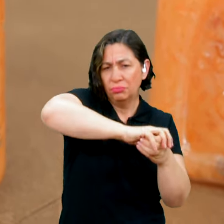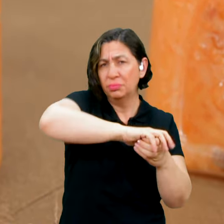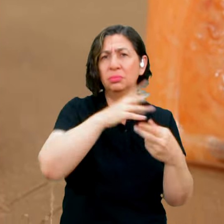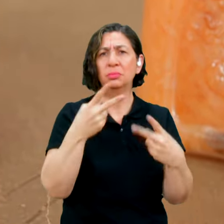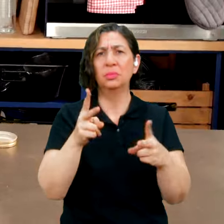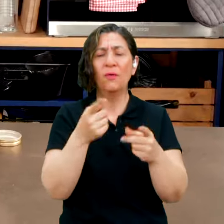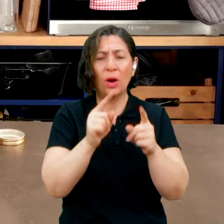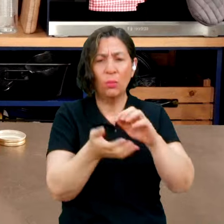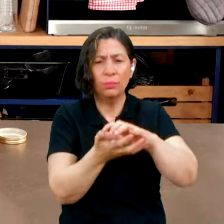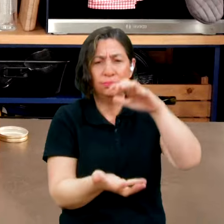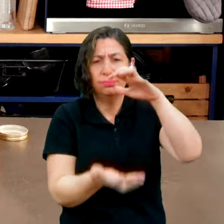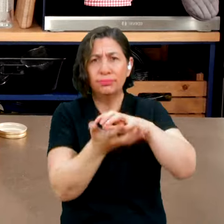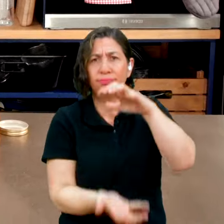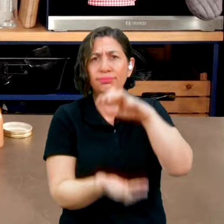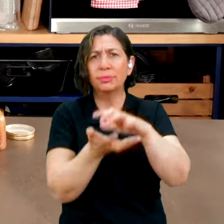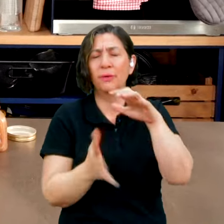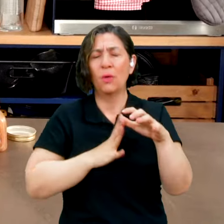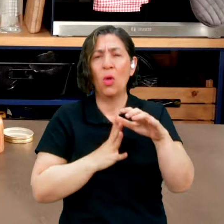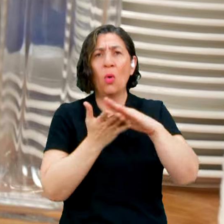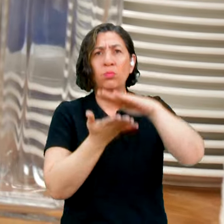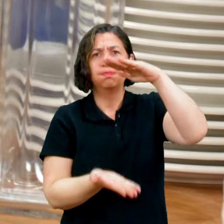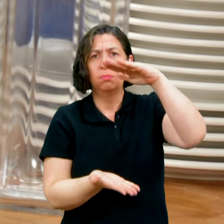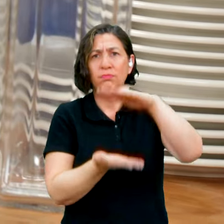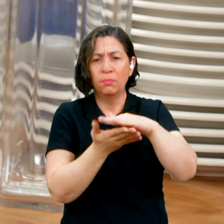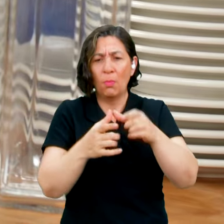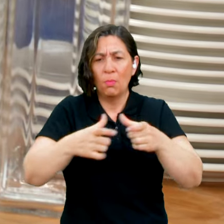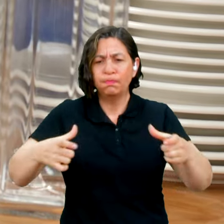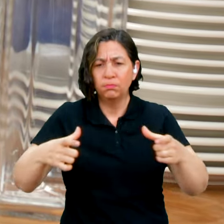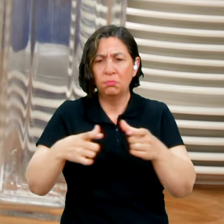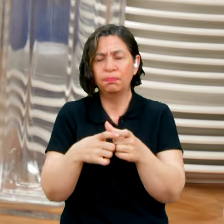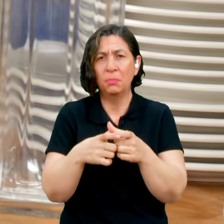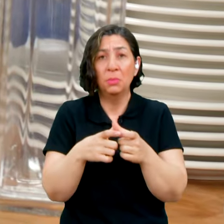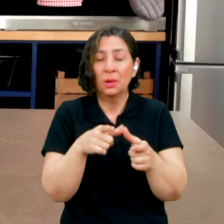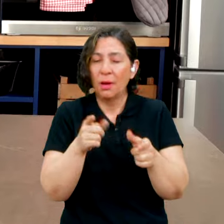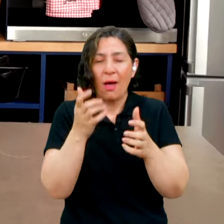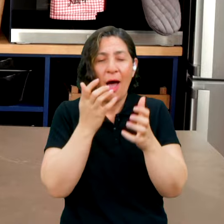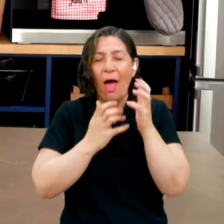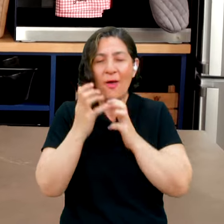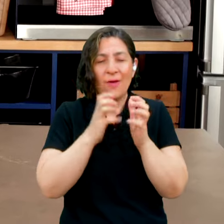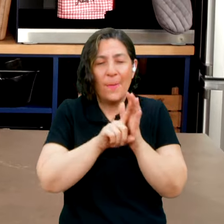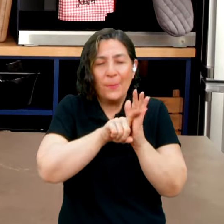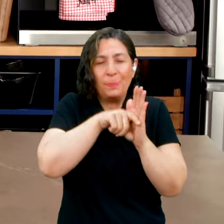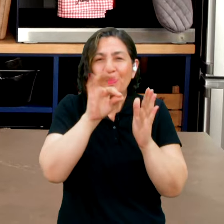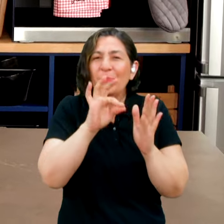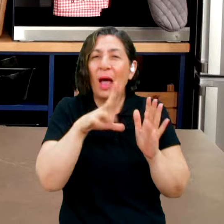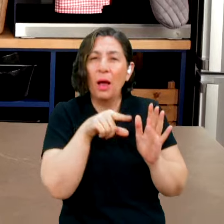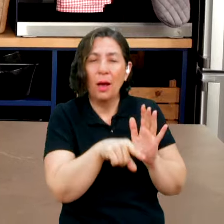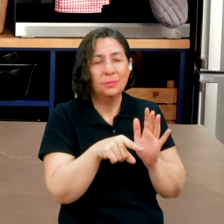de saklayabilirsiniz. Bir sürü de farklı boyutu var burada gördüğünüz gibi. Yüksek, alçak, geniş, dar. Hiçbiri şu ayva